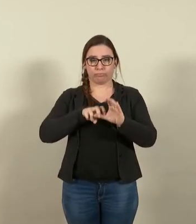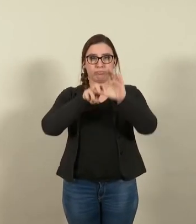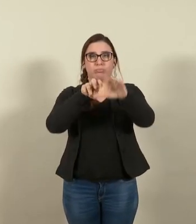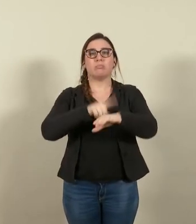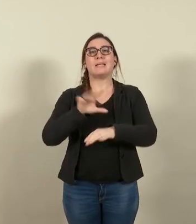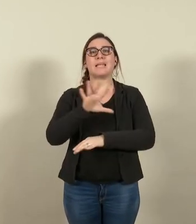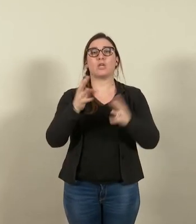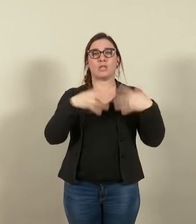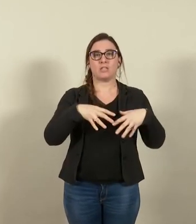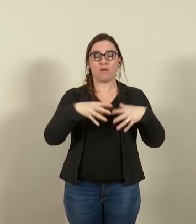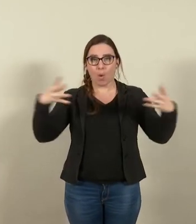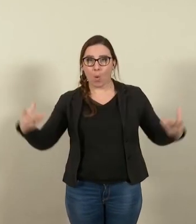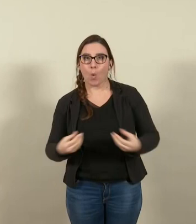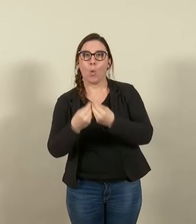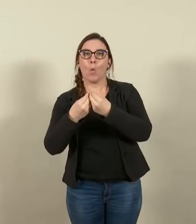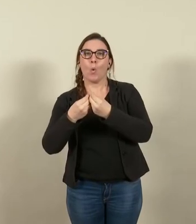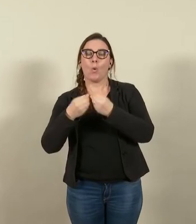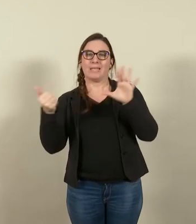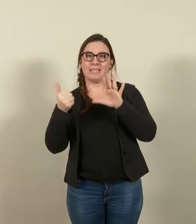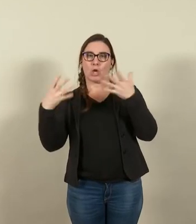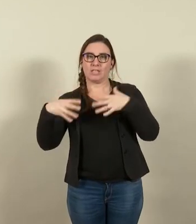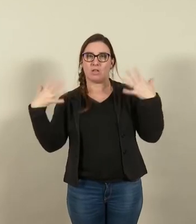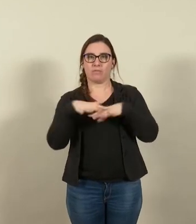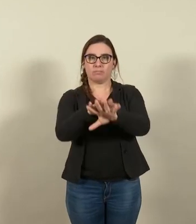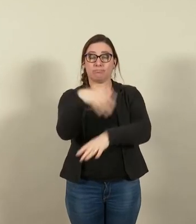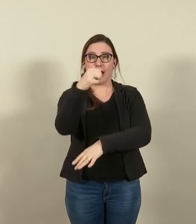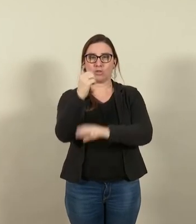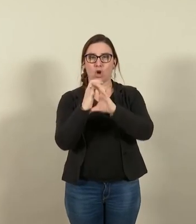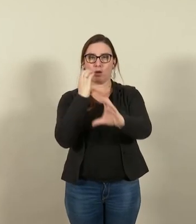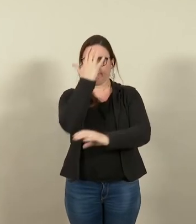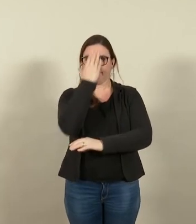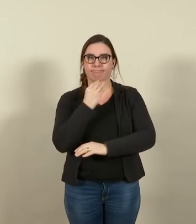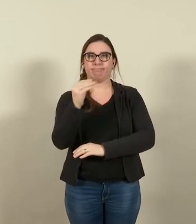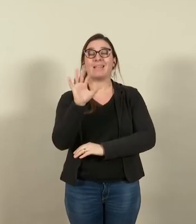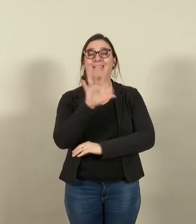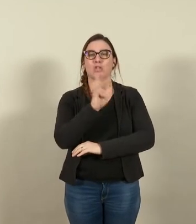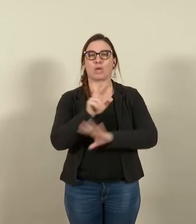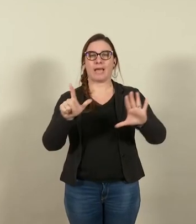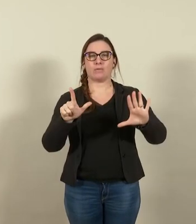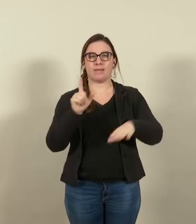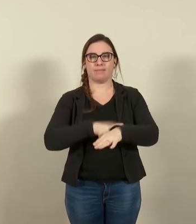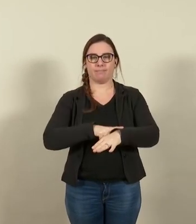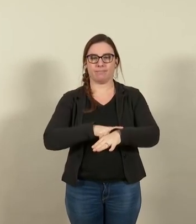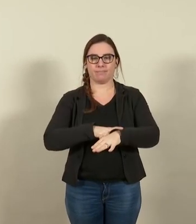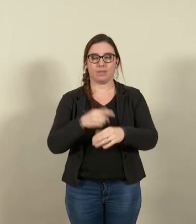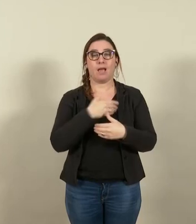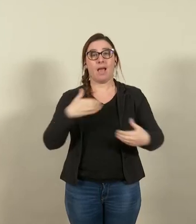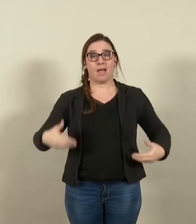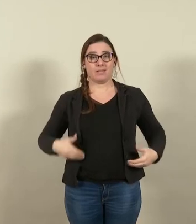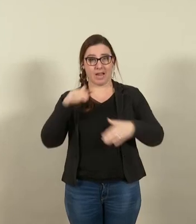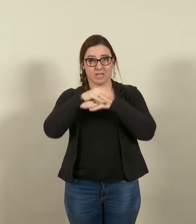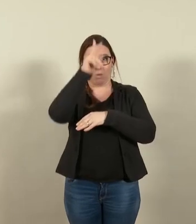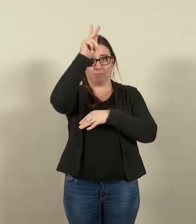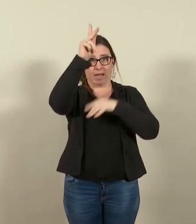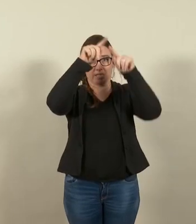5h19 fusionné avec celui de 6h19 en un seul TGV à 5h47 et le dernier TGV au départ de